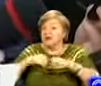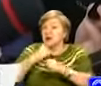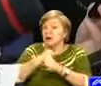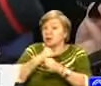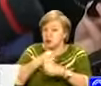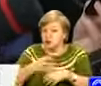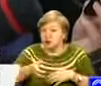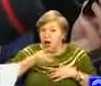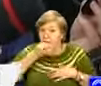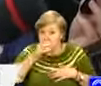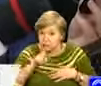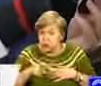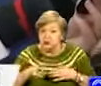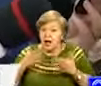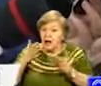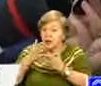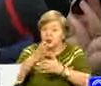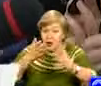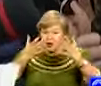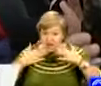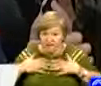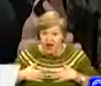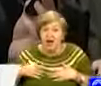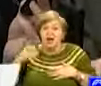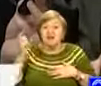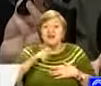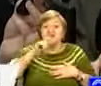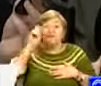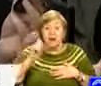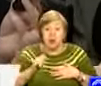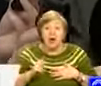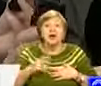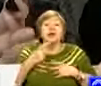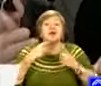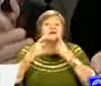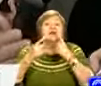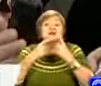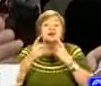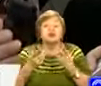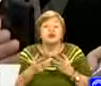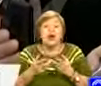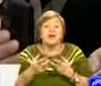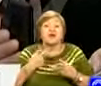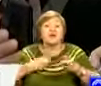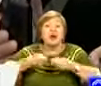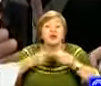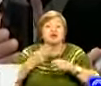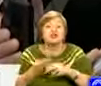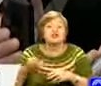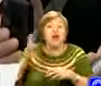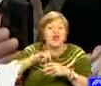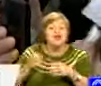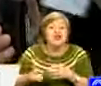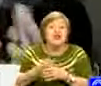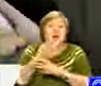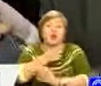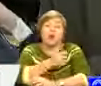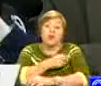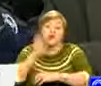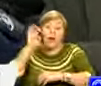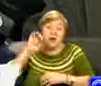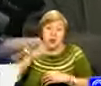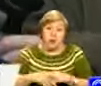ministrul muncii spune în continuare că își dorește ca din februarie să rămână această discuție de renegocierea PNRR cu Comisia Europeană. Se poate întâmpla acest